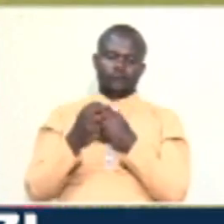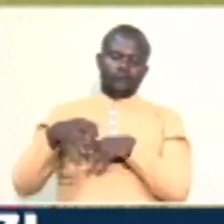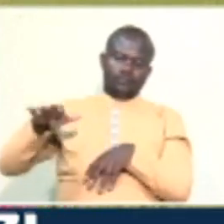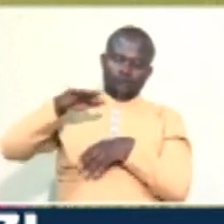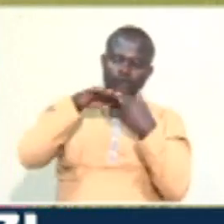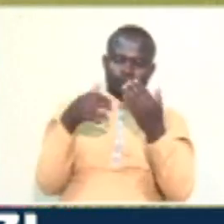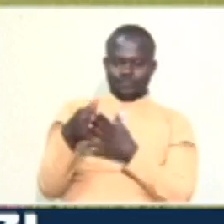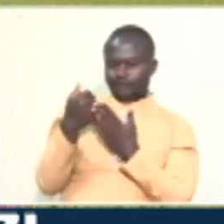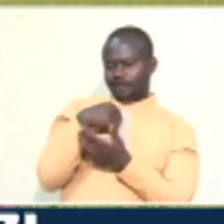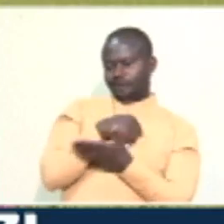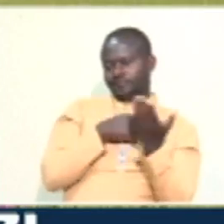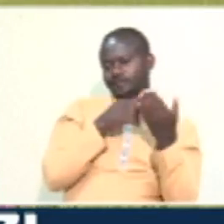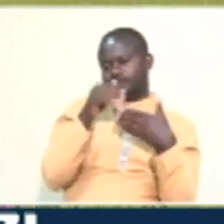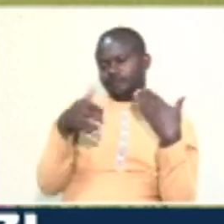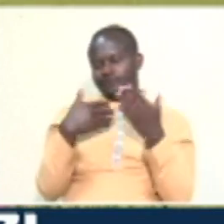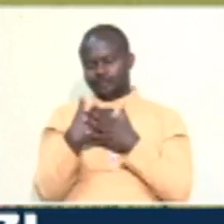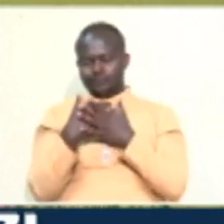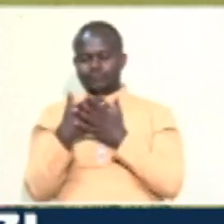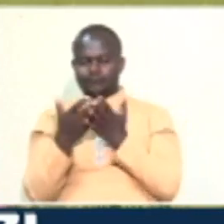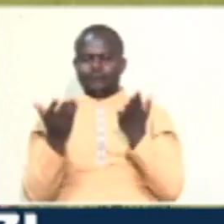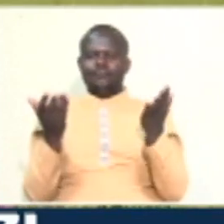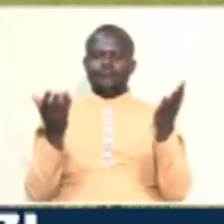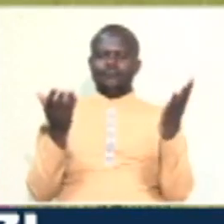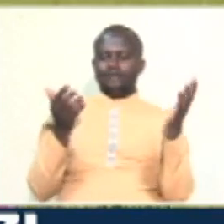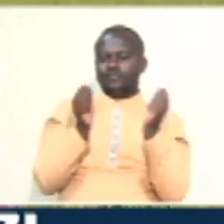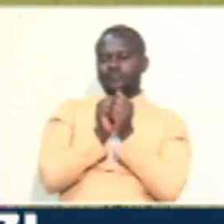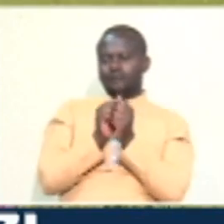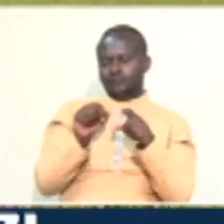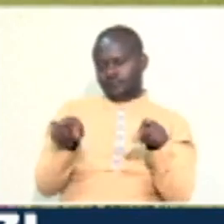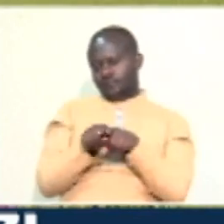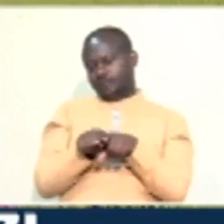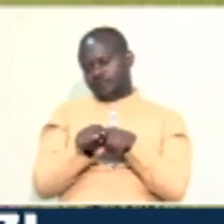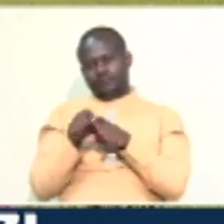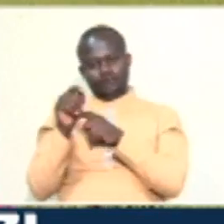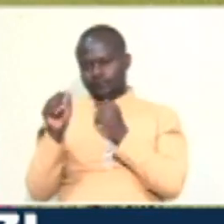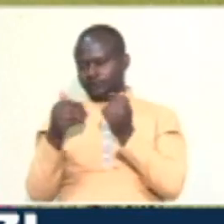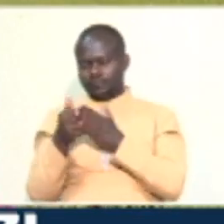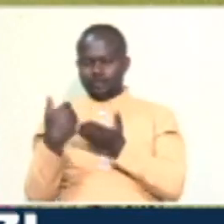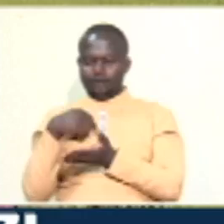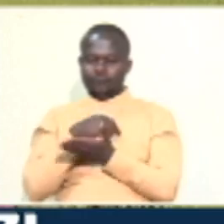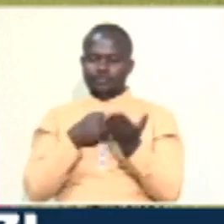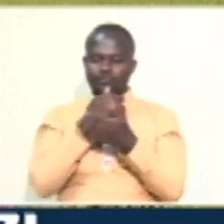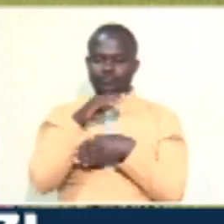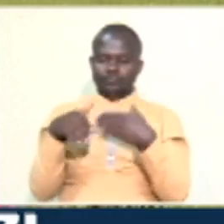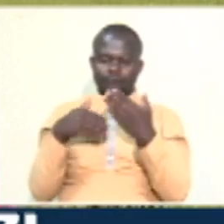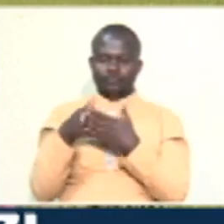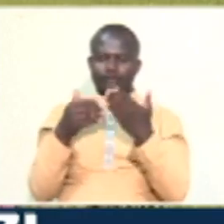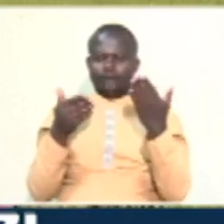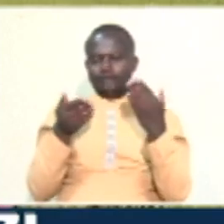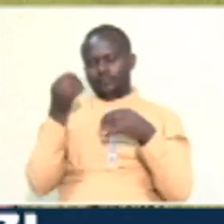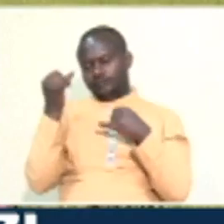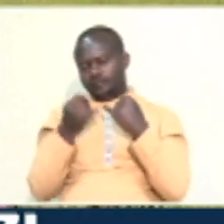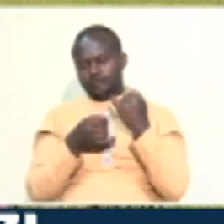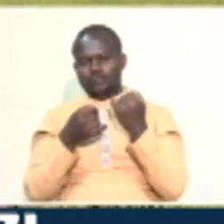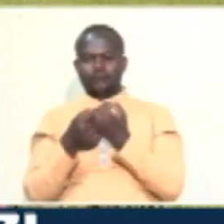buhunikiro bikaba bigera ku bigega 10 nabyo, akaba n'ibindi bigega turimo birimo bisozwa kubakwa birimo